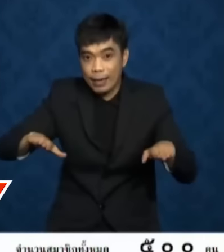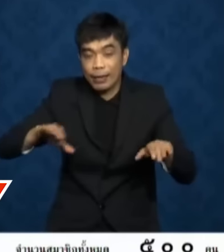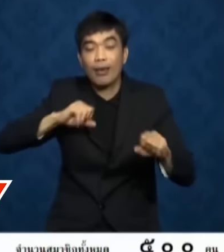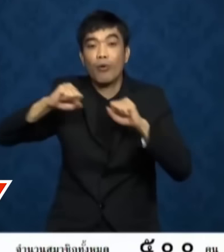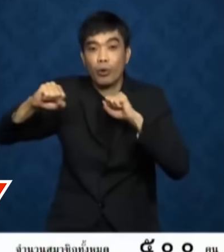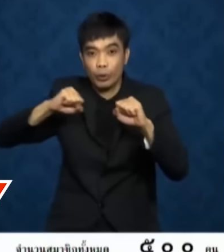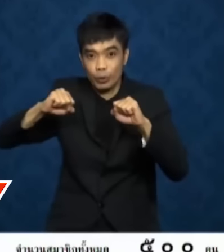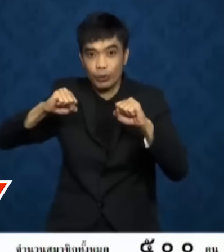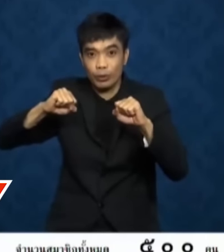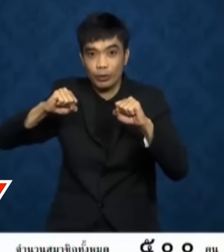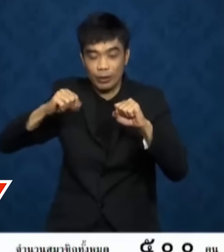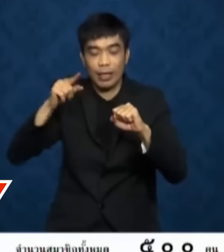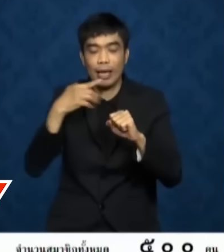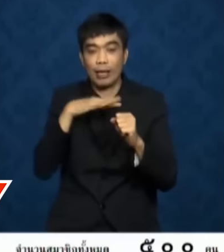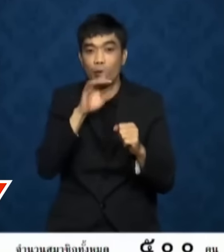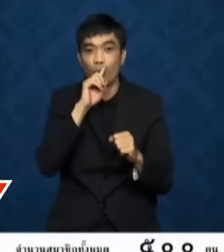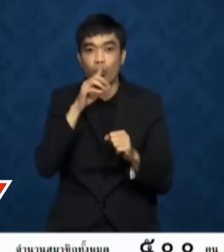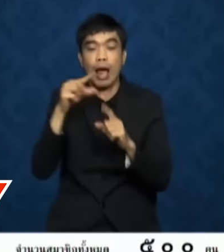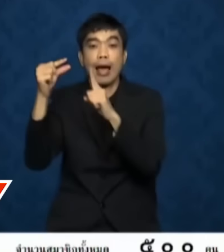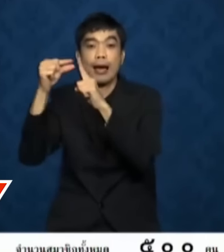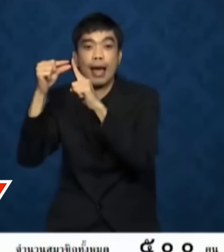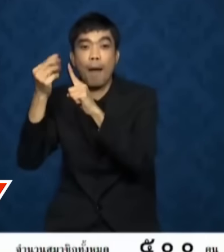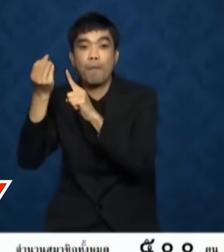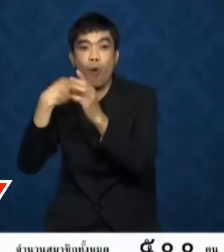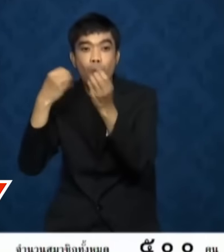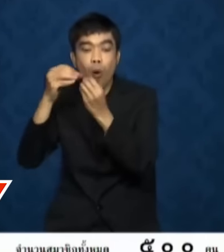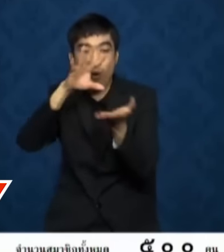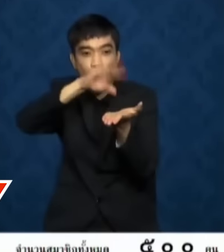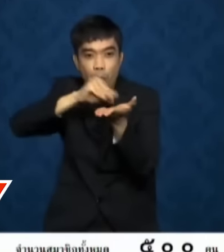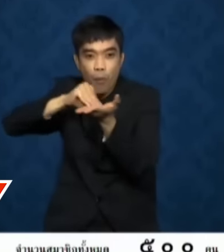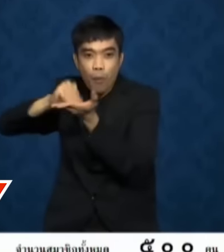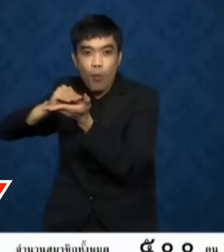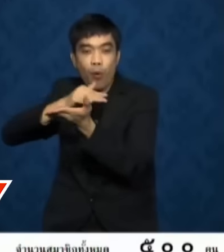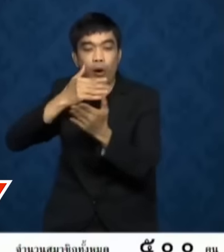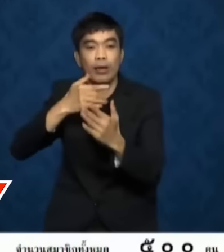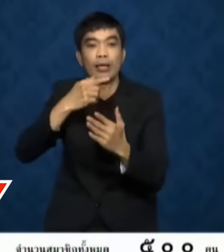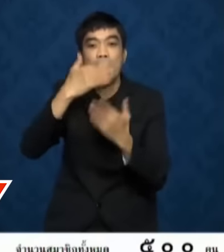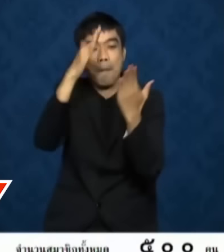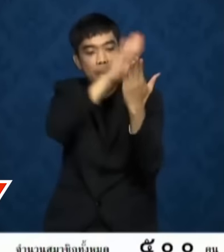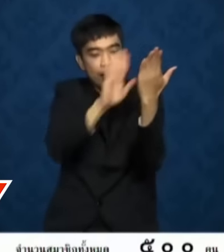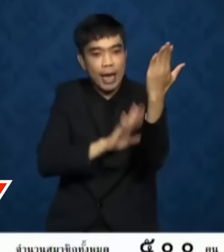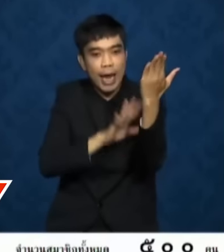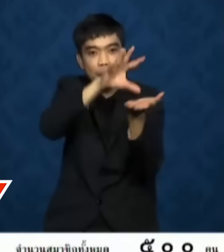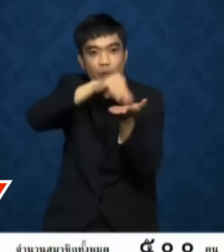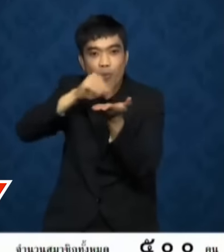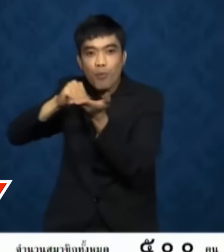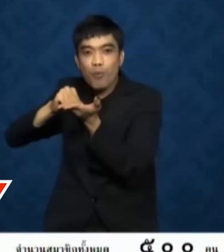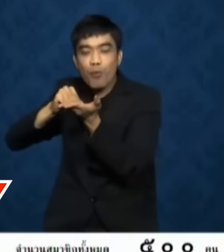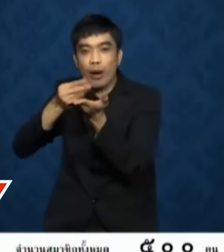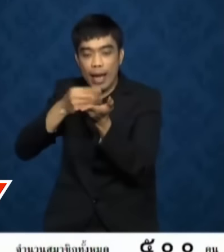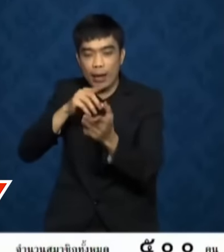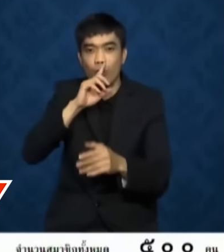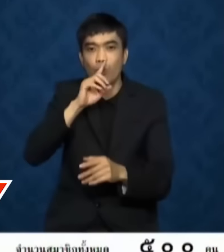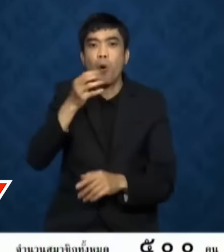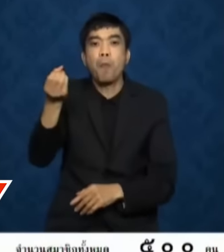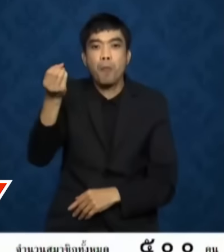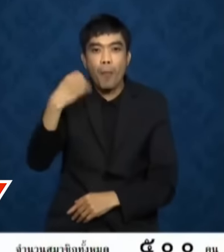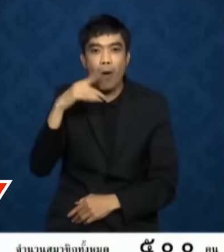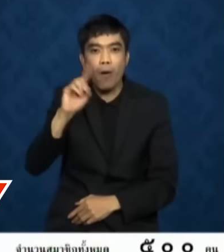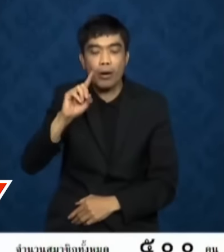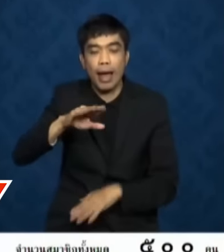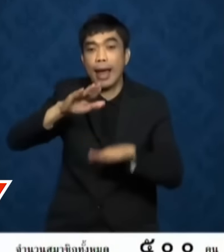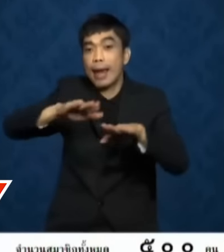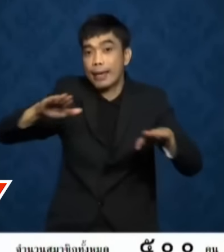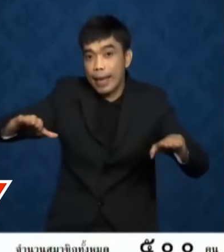วบรวมความเห็นของเด็กและเยาวชนทั่วประเทศเขาได้กล่าวไว้ครับว่าแม้สภาและเยาวชนสภาเด็กและเยาวชนนั้น